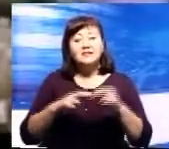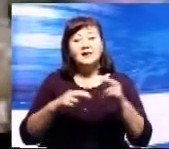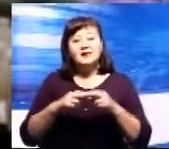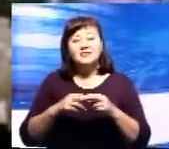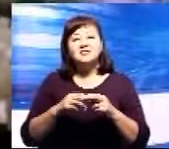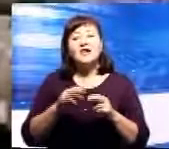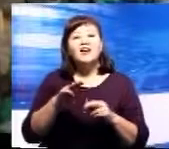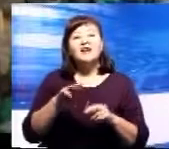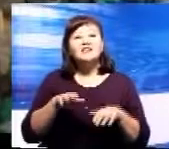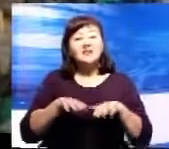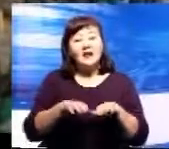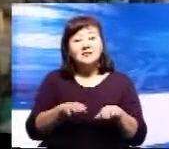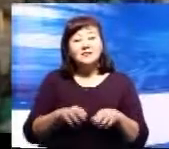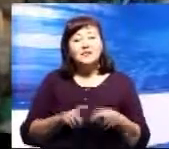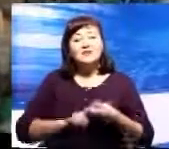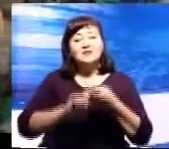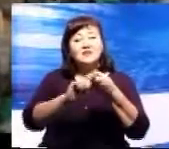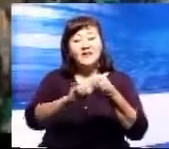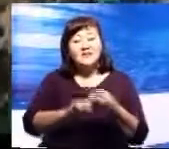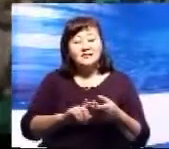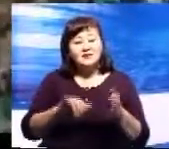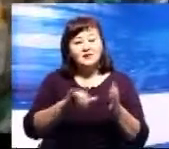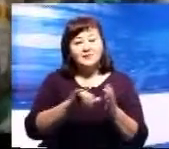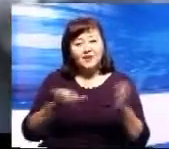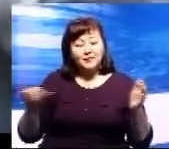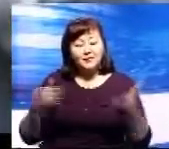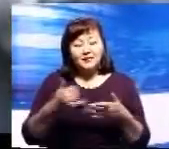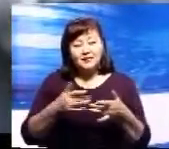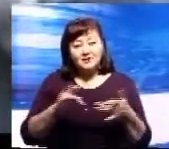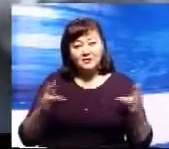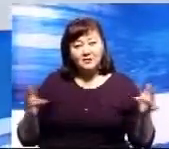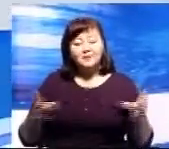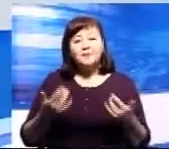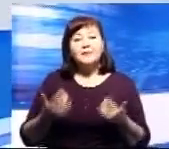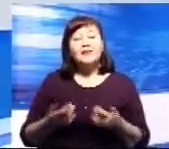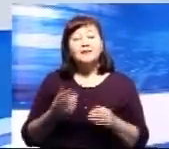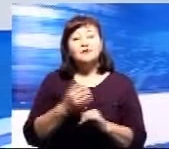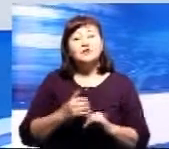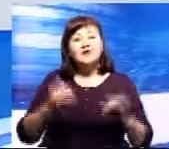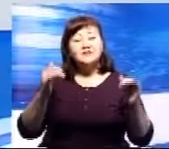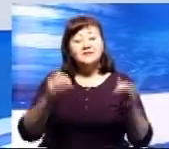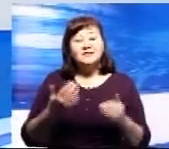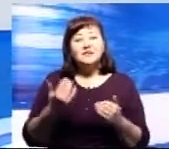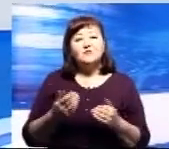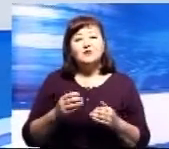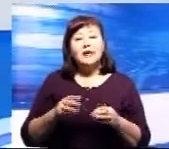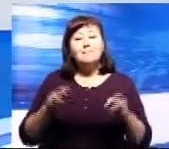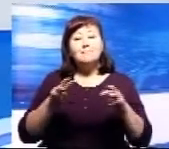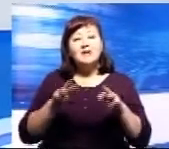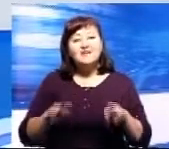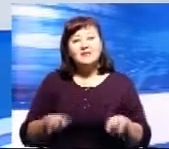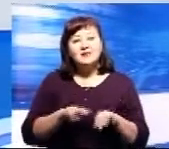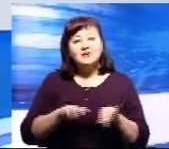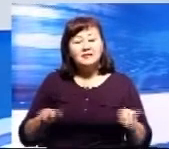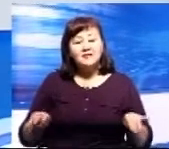связь. Итоги 9 месяцев демонстрируют позитивное положение во всех сферах социально-экономического развития. С учетом этого правительство ожидает рост экономики